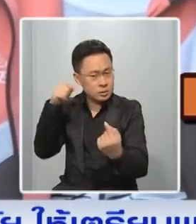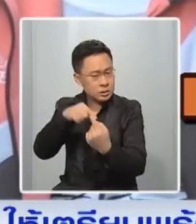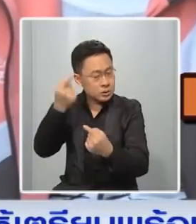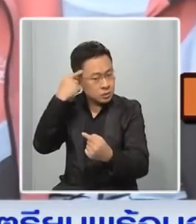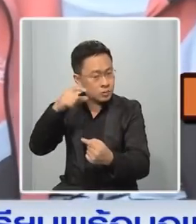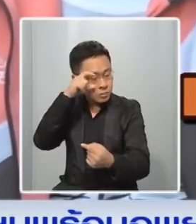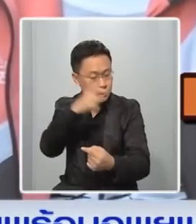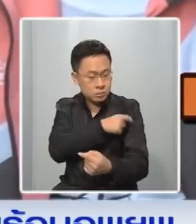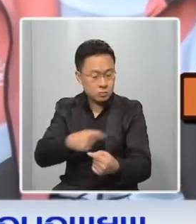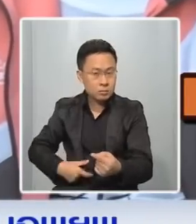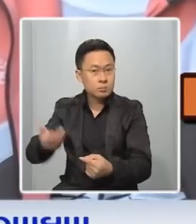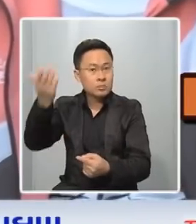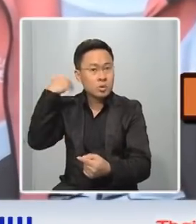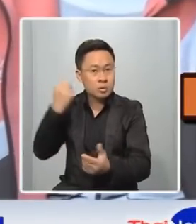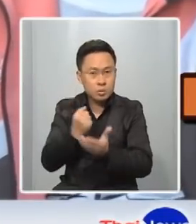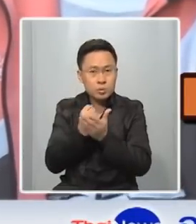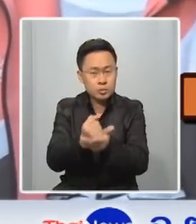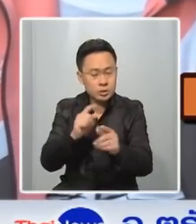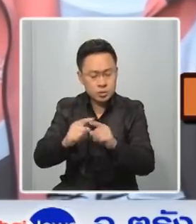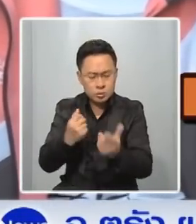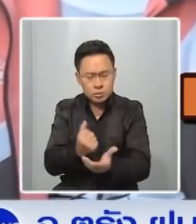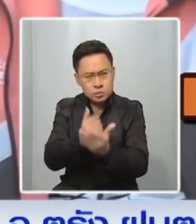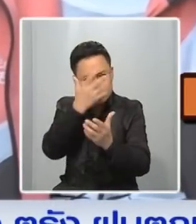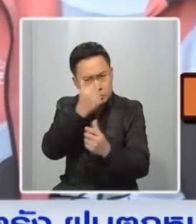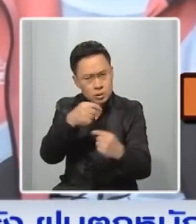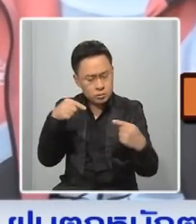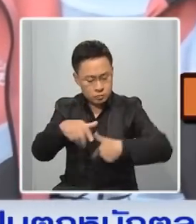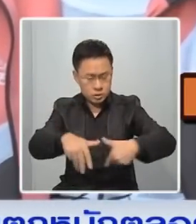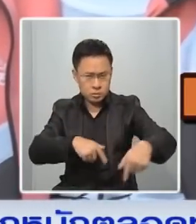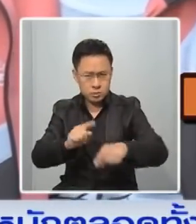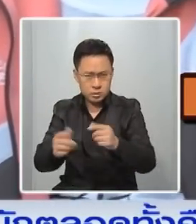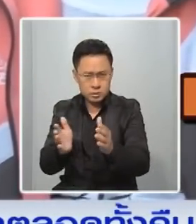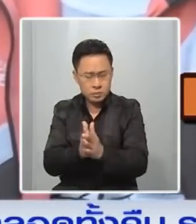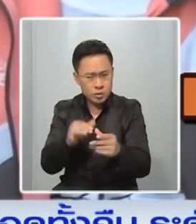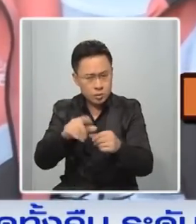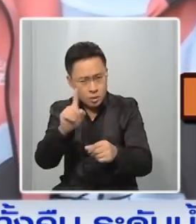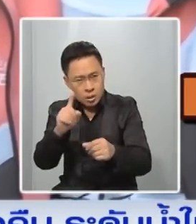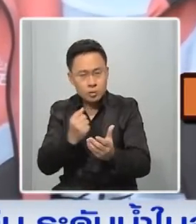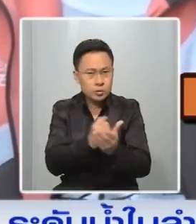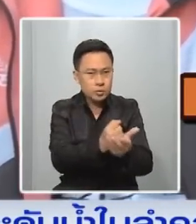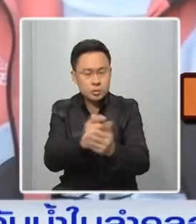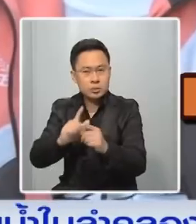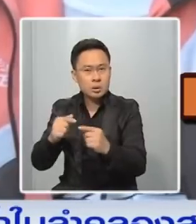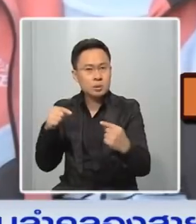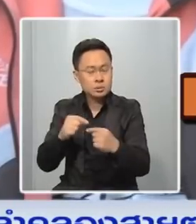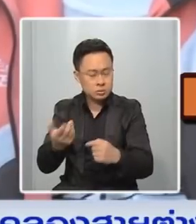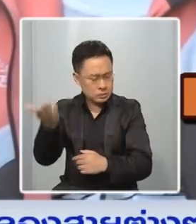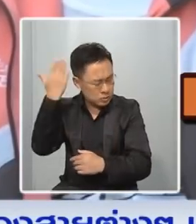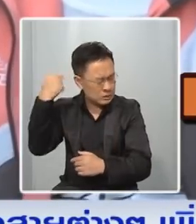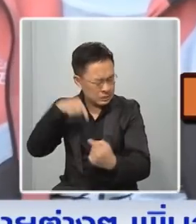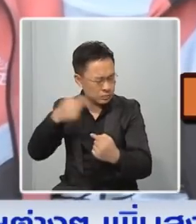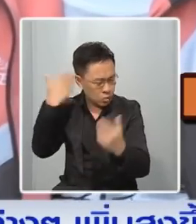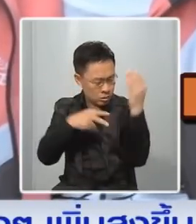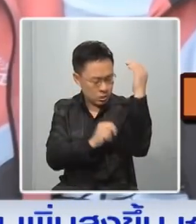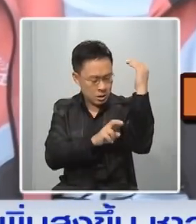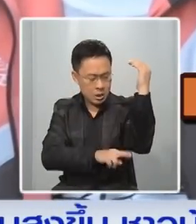ณนะครับที่พระบาทสมเด็จพระอยู่หัวนั้นไม่เคยทอดทิ้งพี่น้องประชาชนไม่ว่าจะอยู่ที่ไหนพื้นที่แห่งนี้ในอดีตนั้นก็เป็นพื้นที่ที่ห่